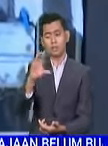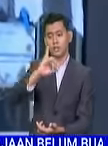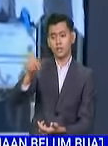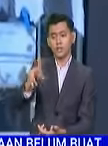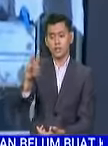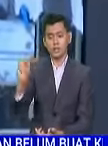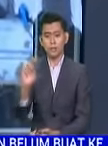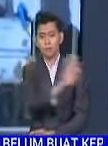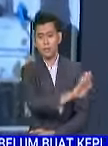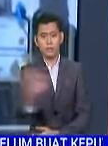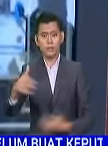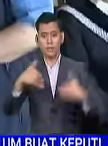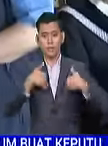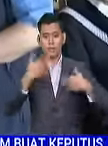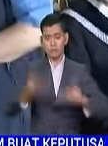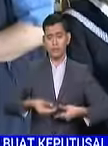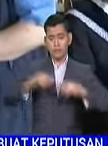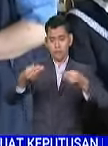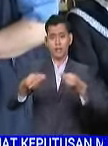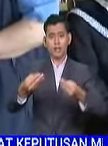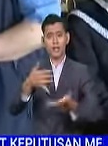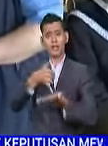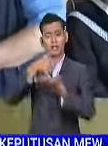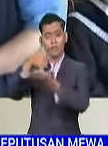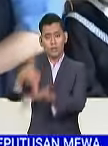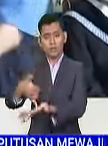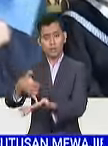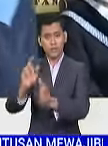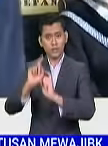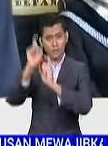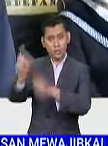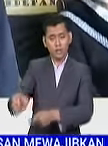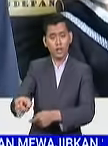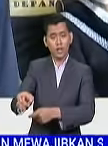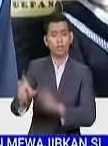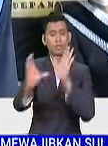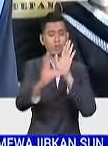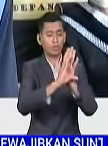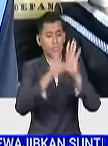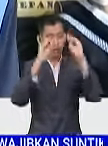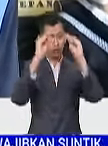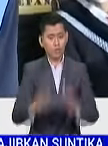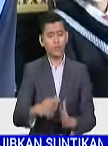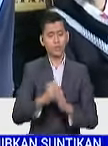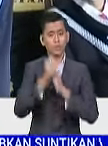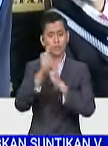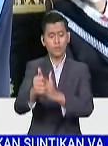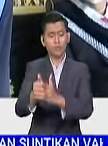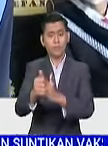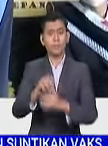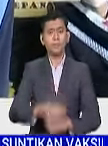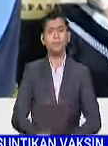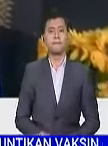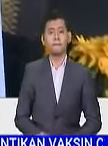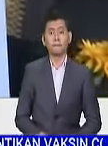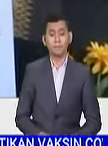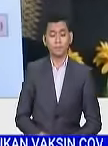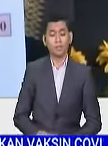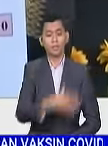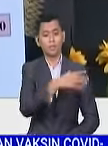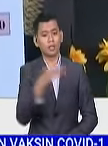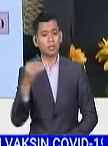Pownil masing-masing dianugerahkan tokoh guru dan tokoh kepimpinan. Selain 21 anugerah disampaikan kepada warga pendidik.